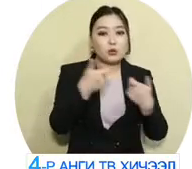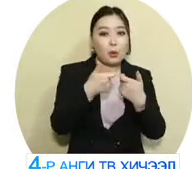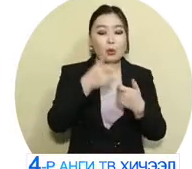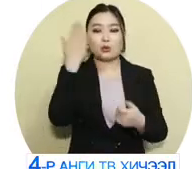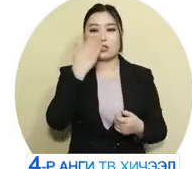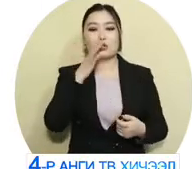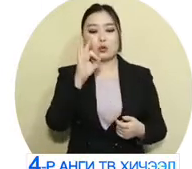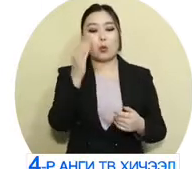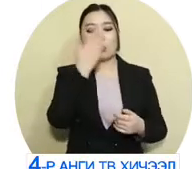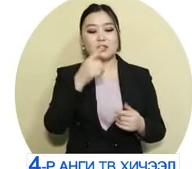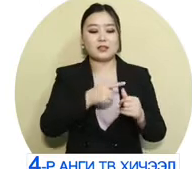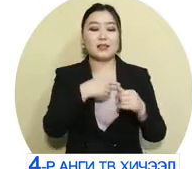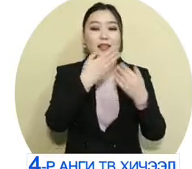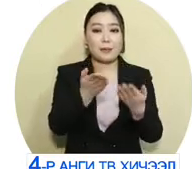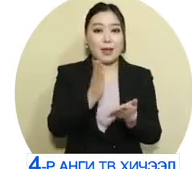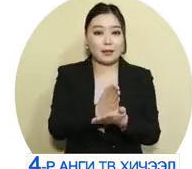байна.